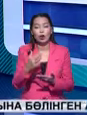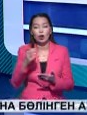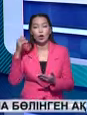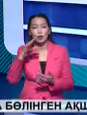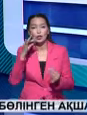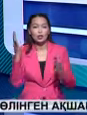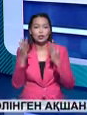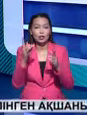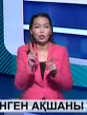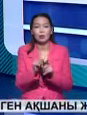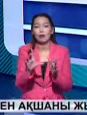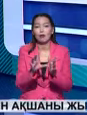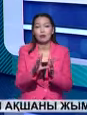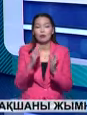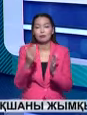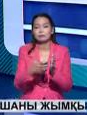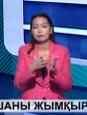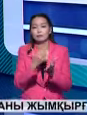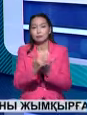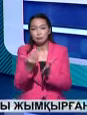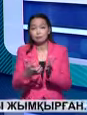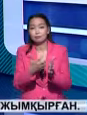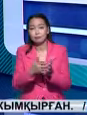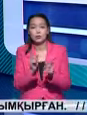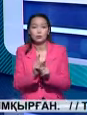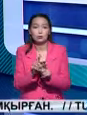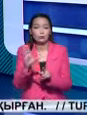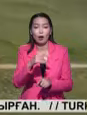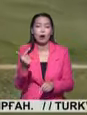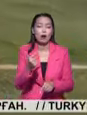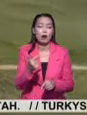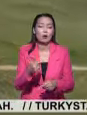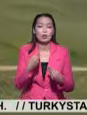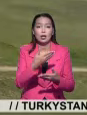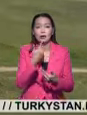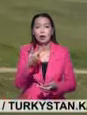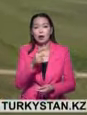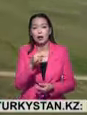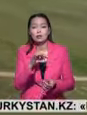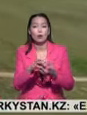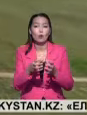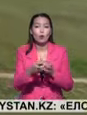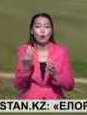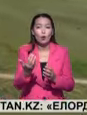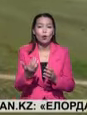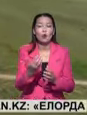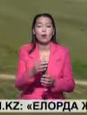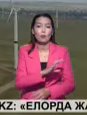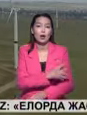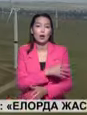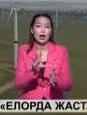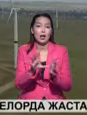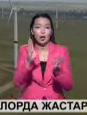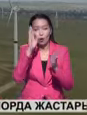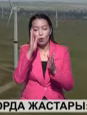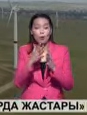арқа сүйеуге болмайды, өйткені оның да тапшы болмасына ешкім кепілдік бермейді. Ал газ бен көмірден алынатын қуат көзінің экологияға зияны